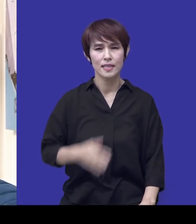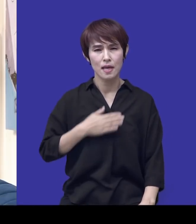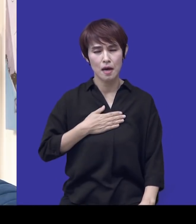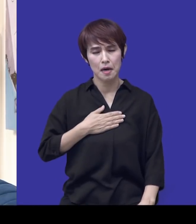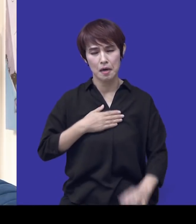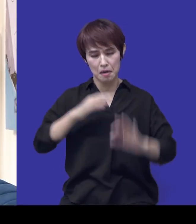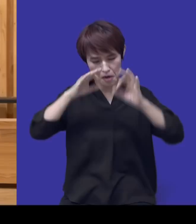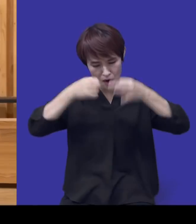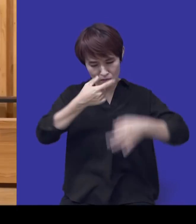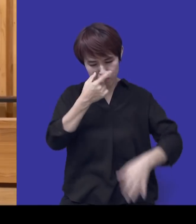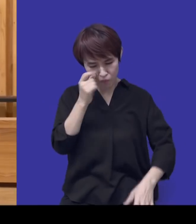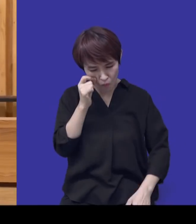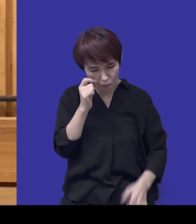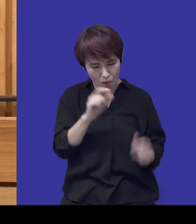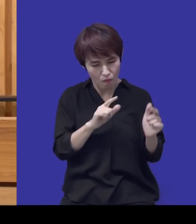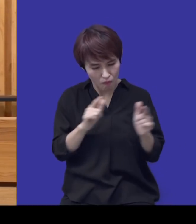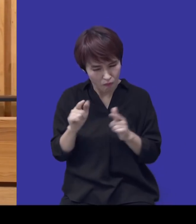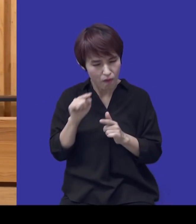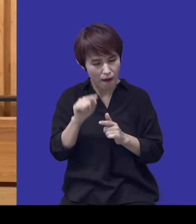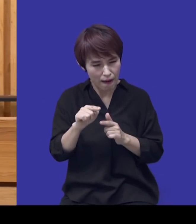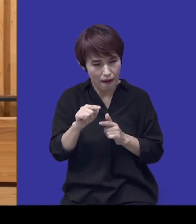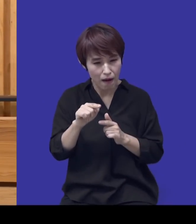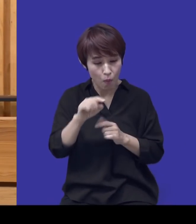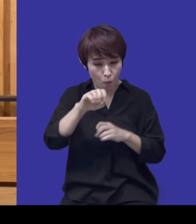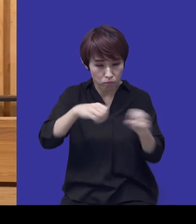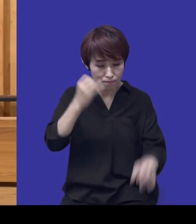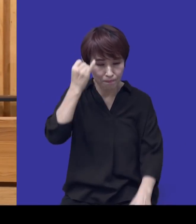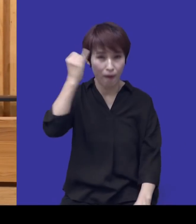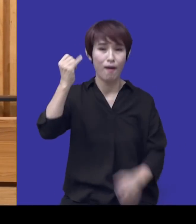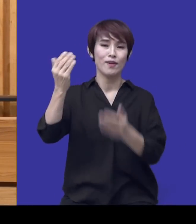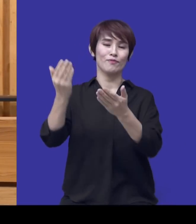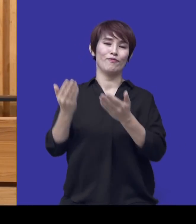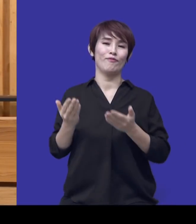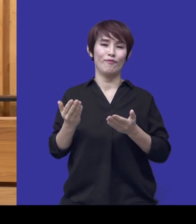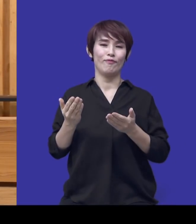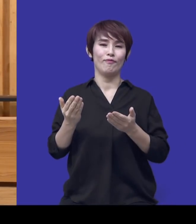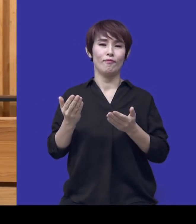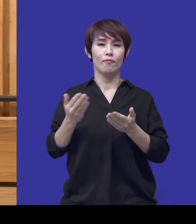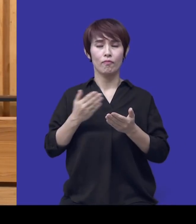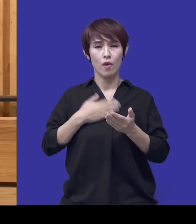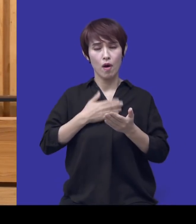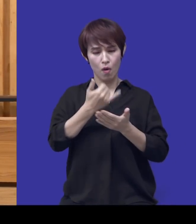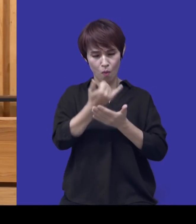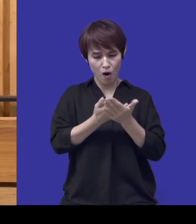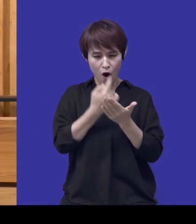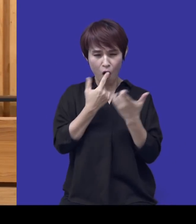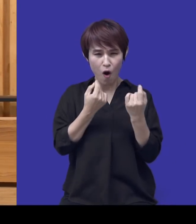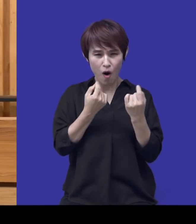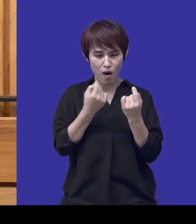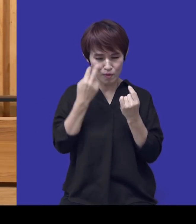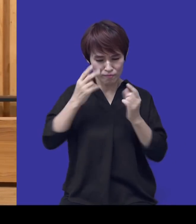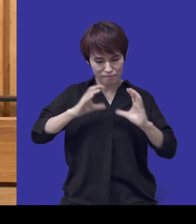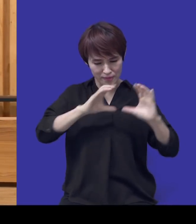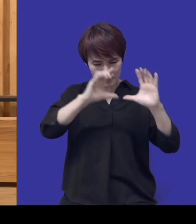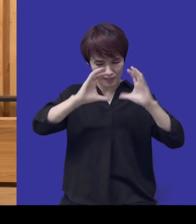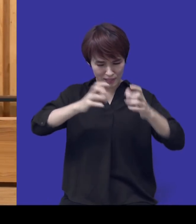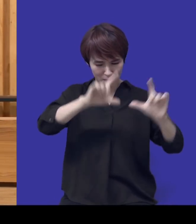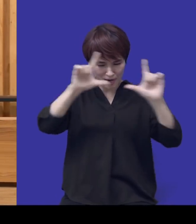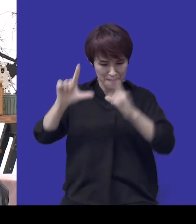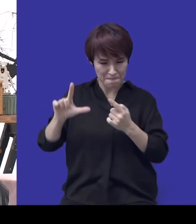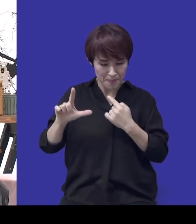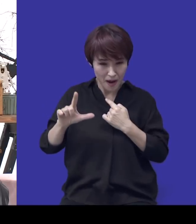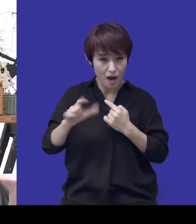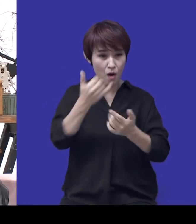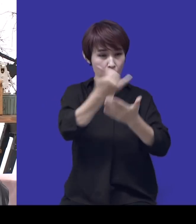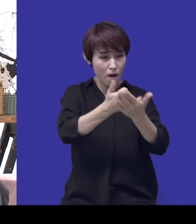많은 컴플렉스들이 나로 하여금 그런 신선한 아이디어를 주게 되었고 또 내가 역시 고아와 같은 입장에 있어 봤기 때문에 그들이 얼마나